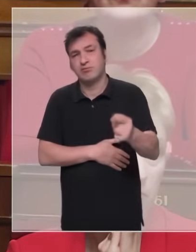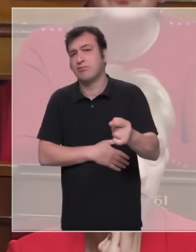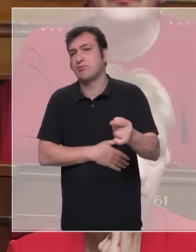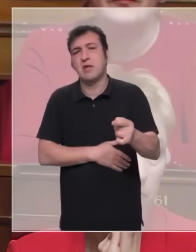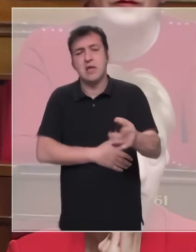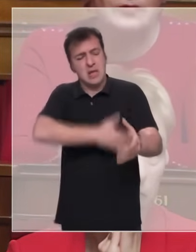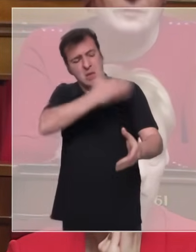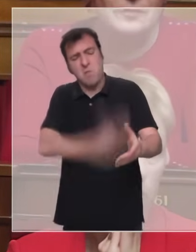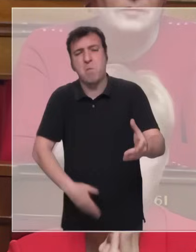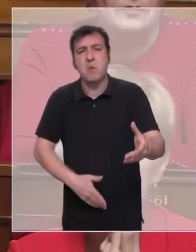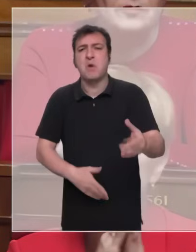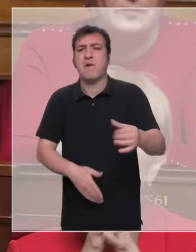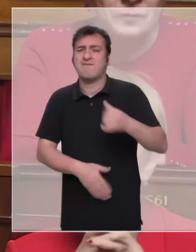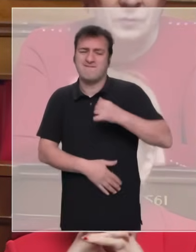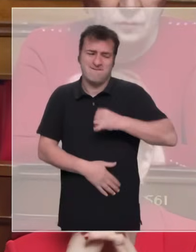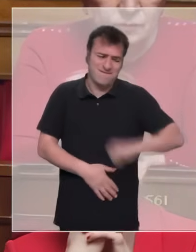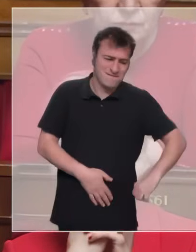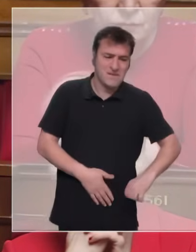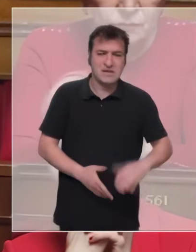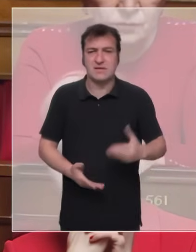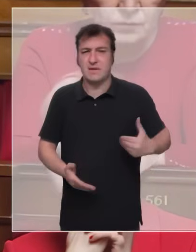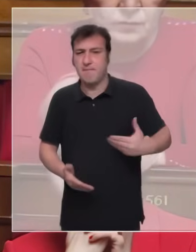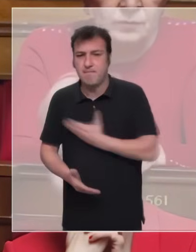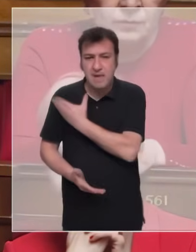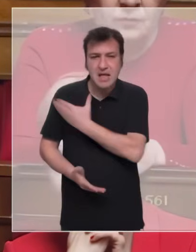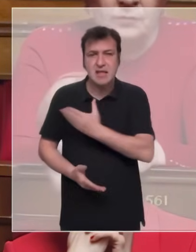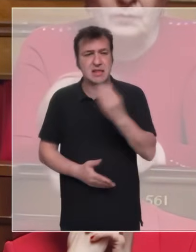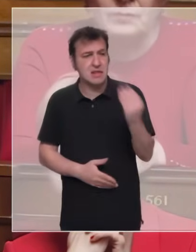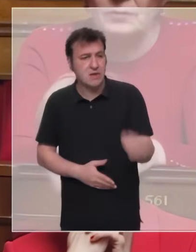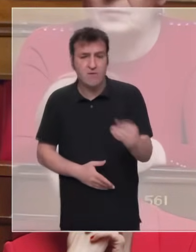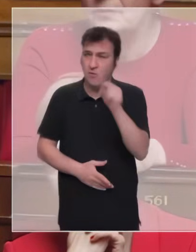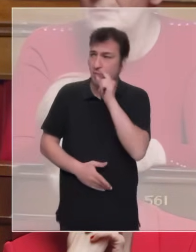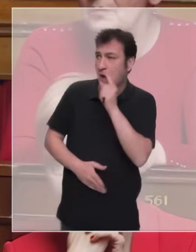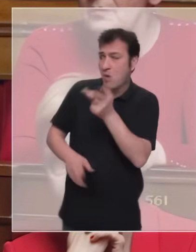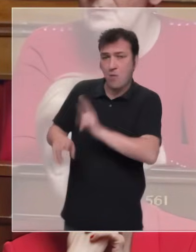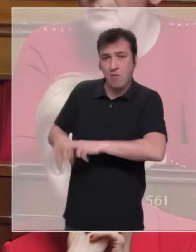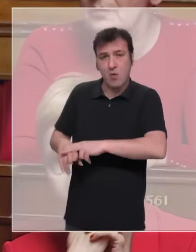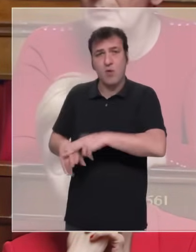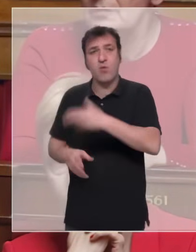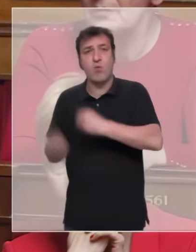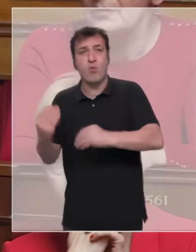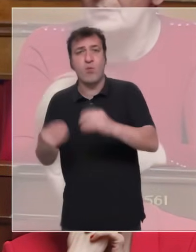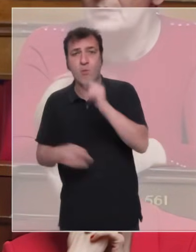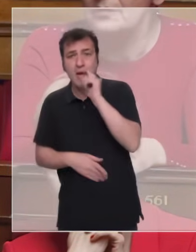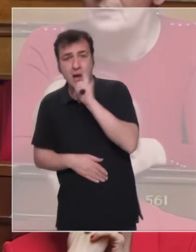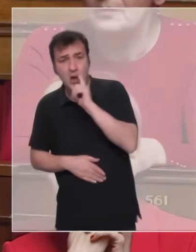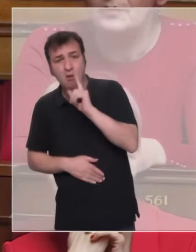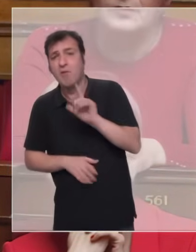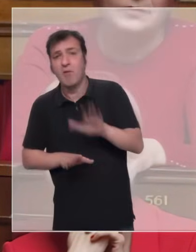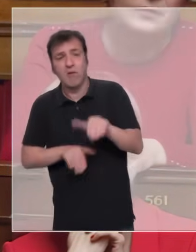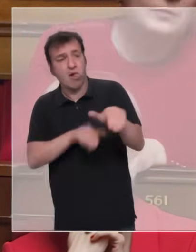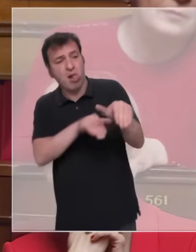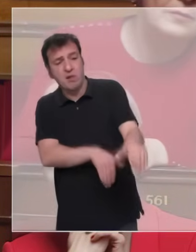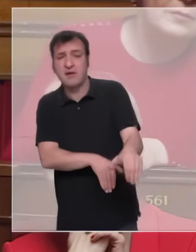Celle des plaies béantes. Celle des enfants devenus orphelins. Celle des parents qui enterrent un fils, une fille ou plusieurs. C'est la douleur